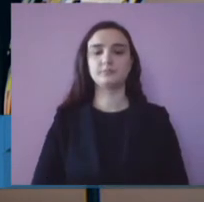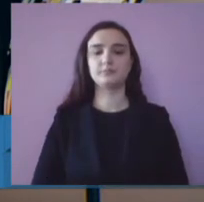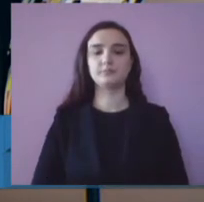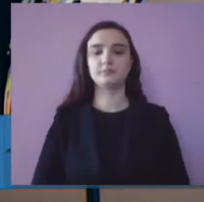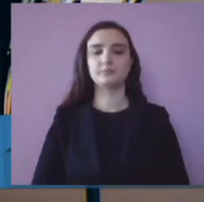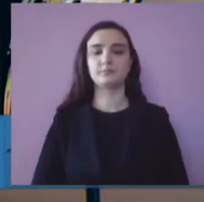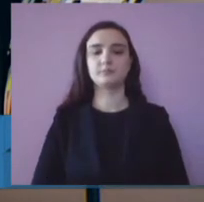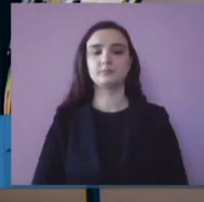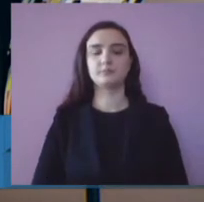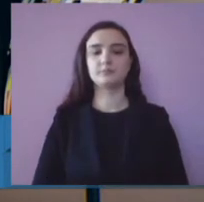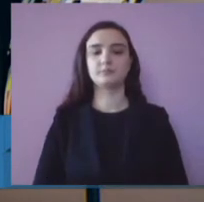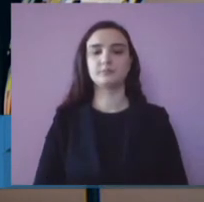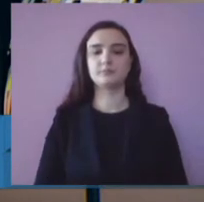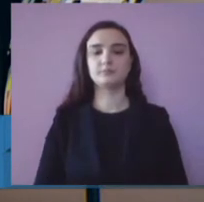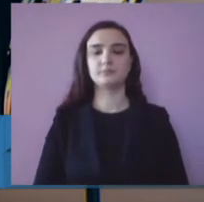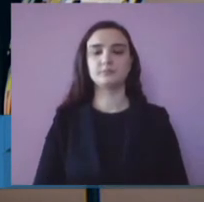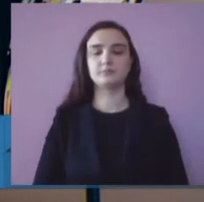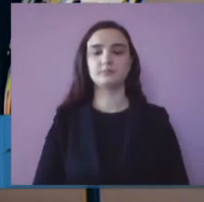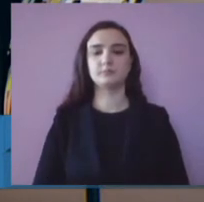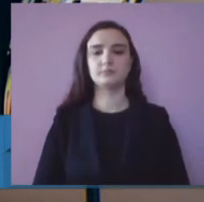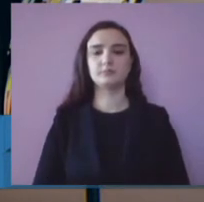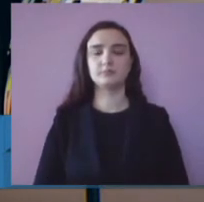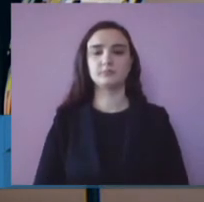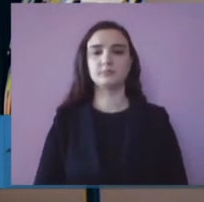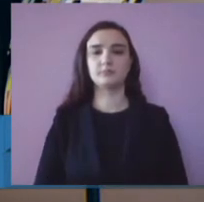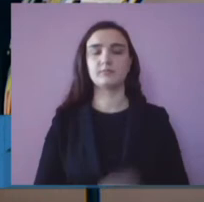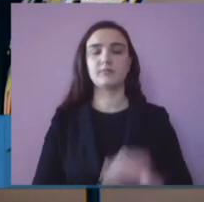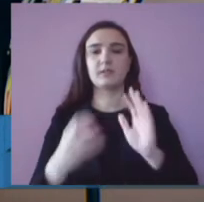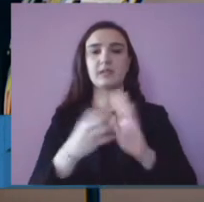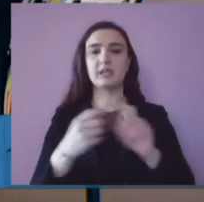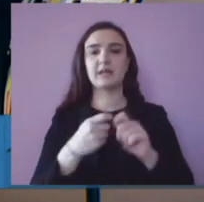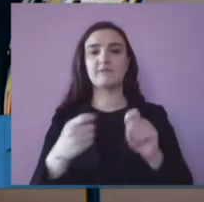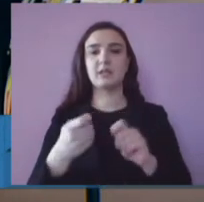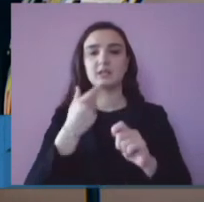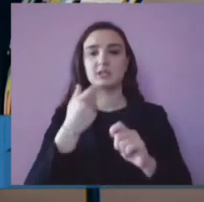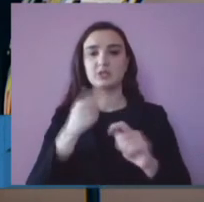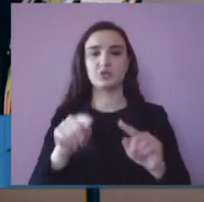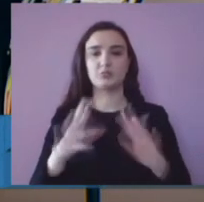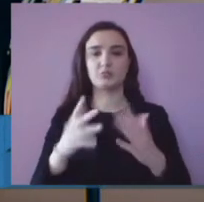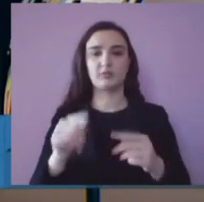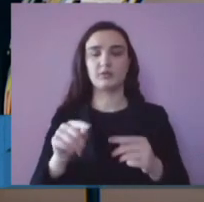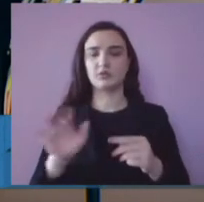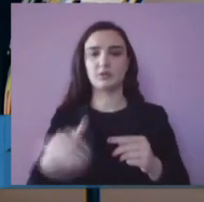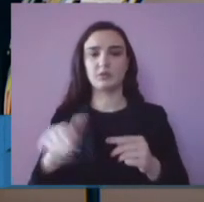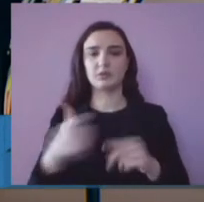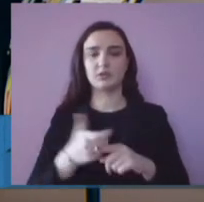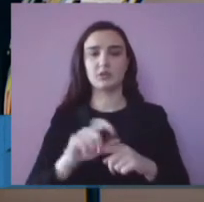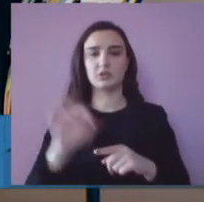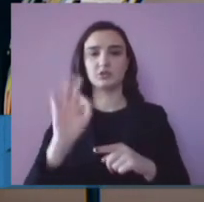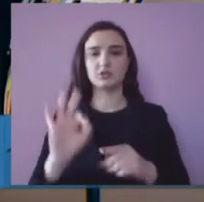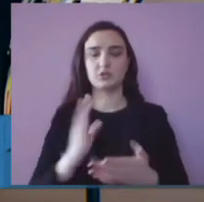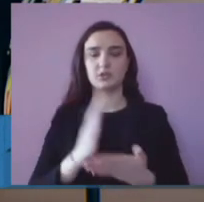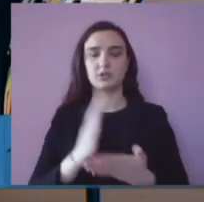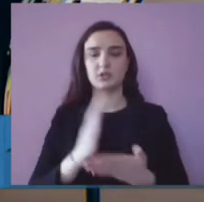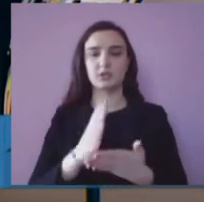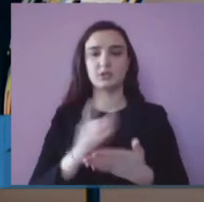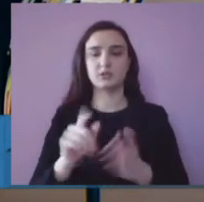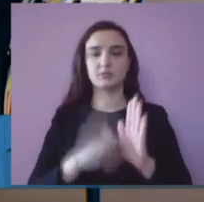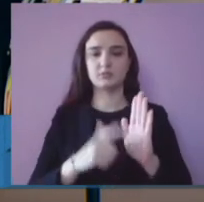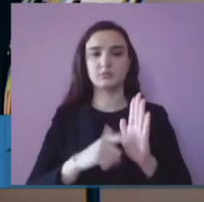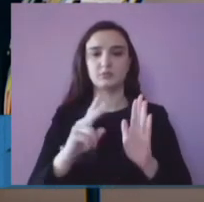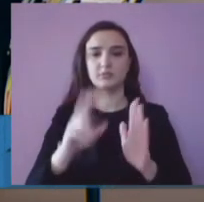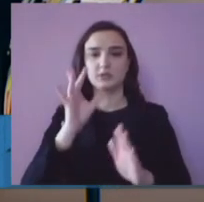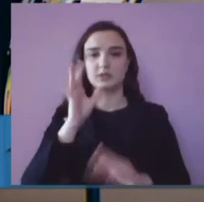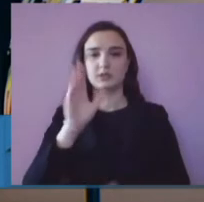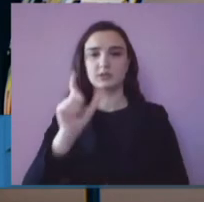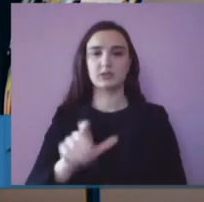თიროქსინის პრეპარატს კვანძის შემთხვევაში ძალიან ხშირად არის. მით უმეტეს აი 72 წლის